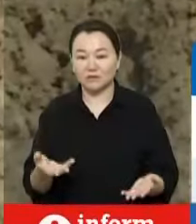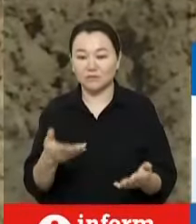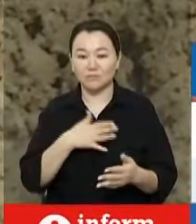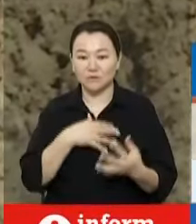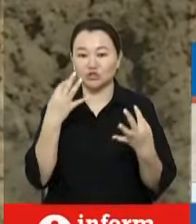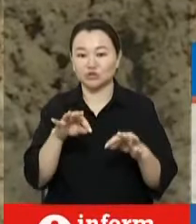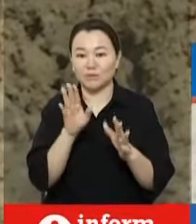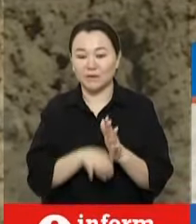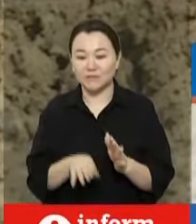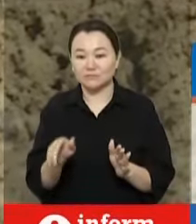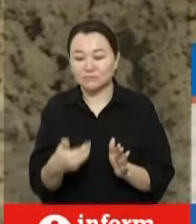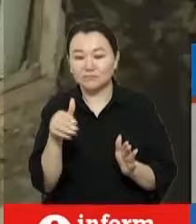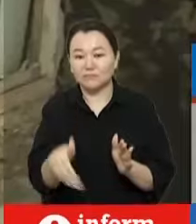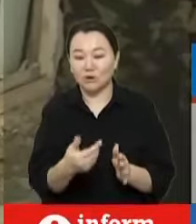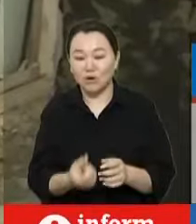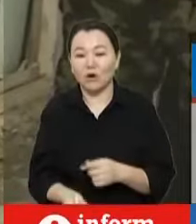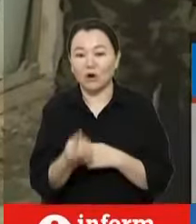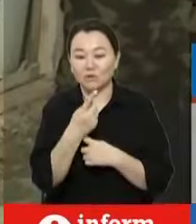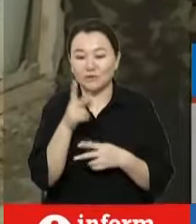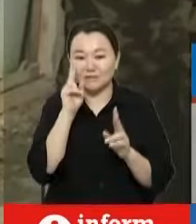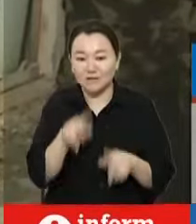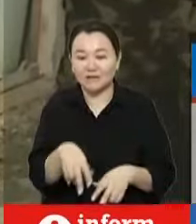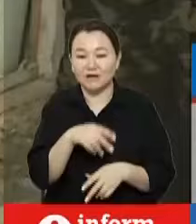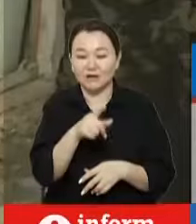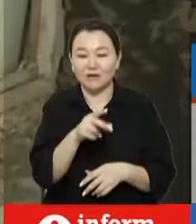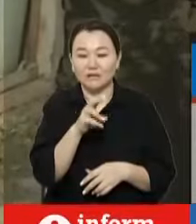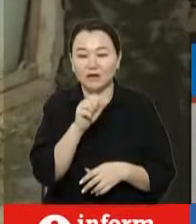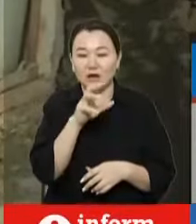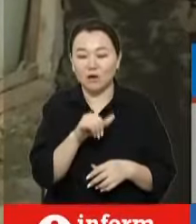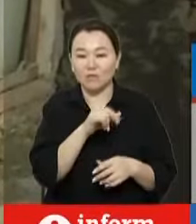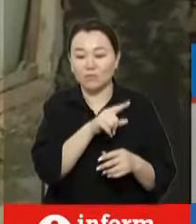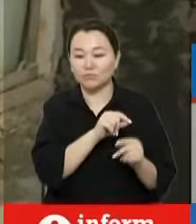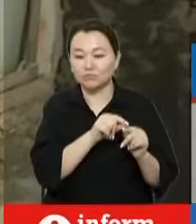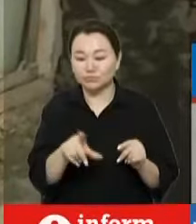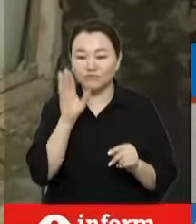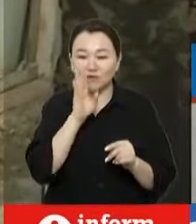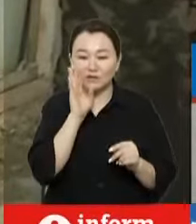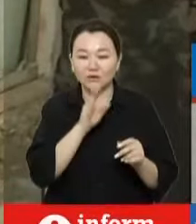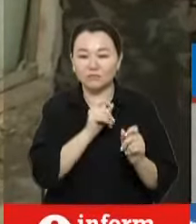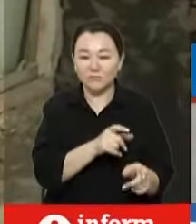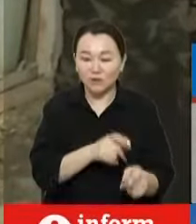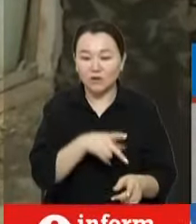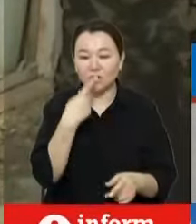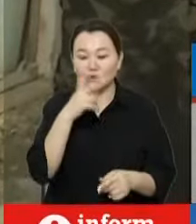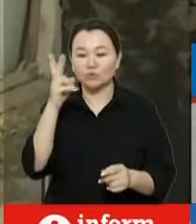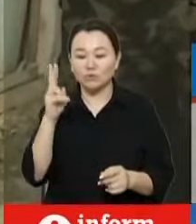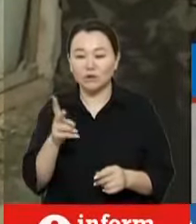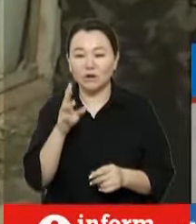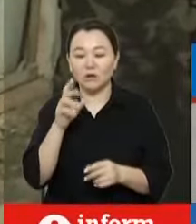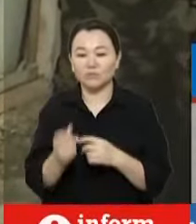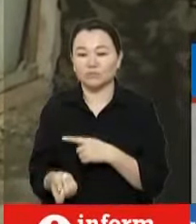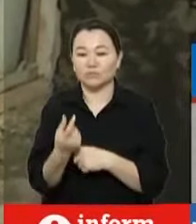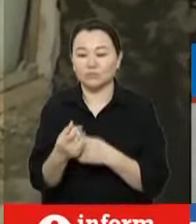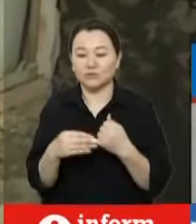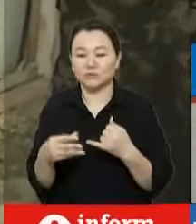Біздің рұқсатымсыз қазып тастаған. Ешкім білмейді қайдан шығып атқанын. Біреулер айтады, ана дамудан келіп атыр, сол жақтан су құйылады дейді. Біреулер айтады, ар жақта бұлақ су бар,